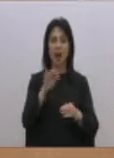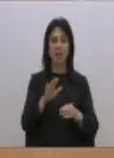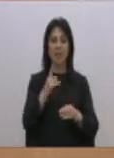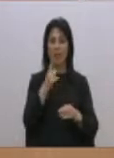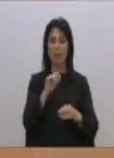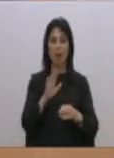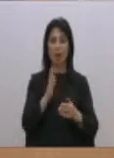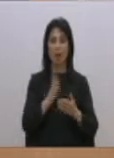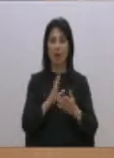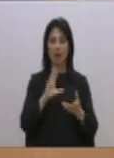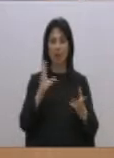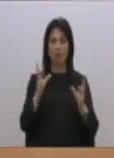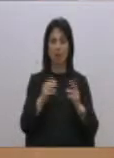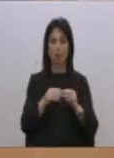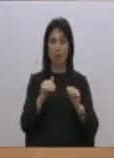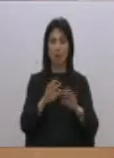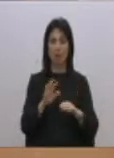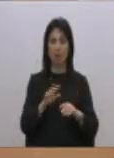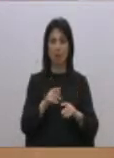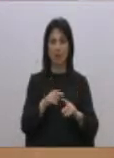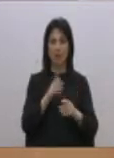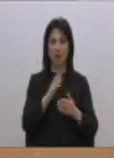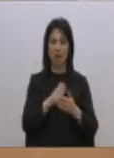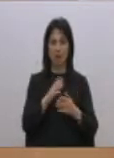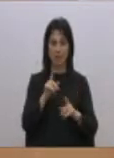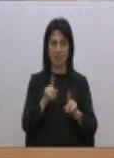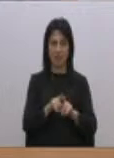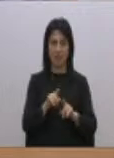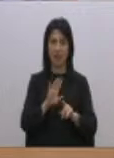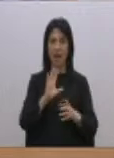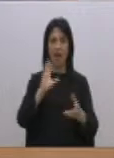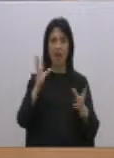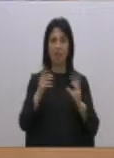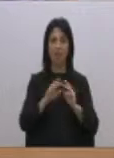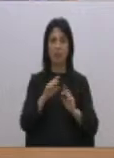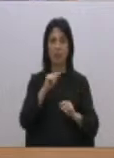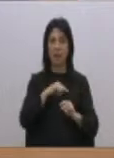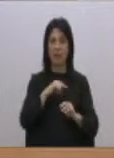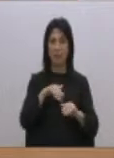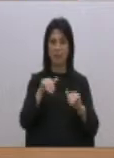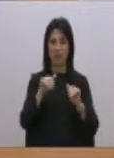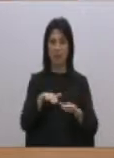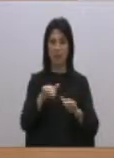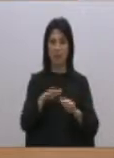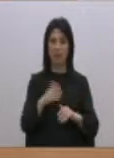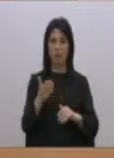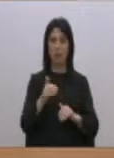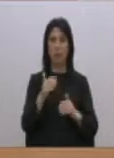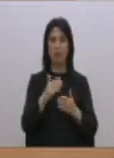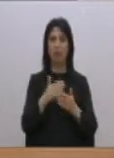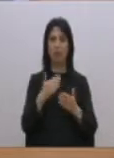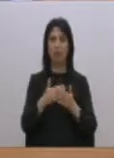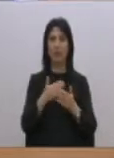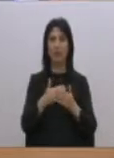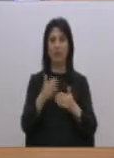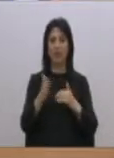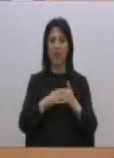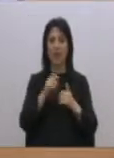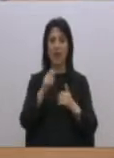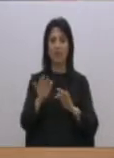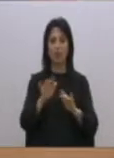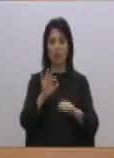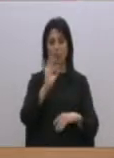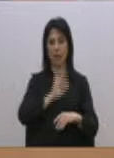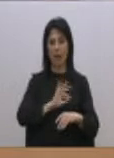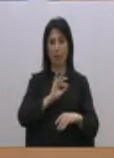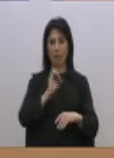მხოლოდ შემაჯამებელი გადაწყვეტილება. Არის ასევე არაშემაჯამებელი ხასიათის გადაწყვეტილებებიც. Როგორც არის თქვათ აღკვეთი ღონისძიების